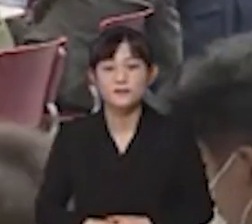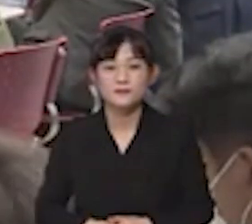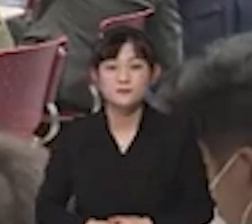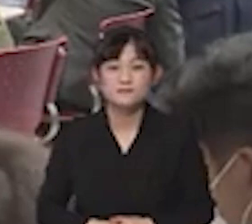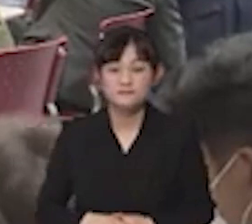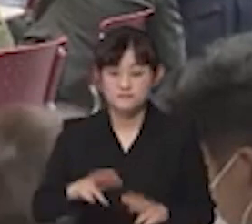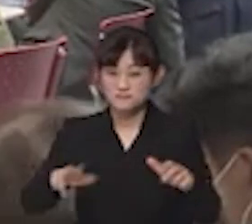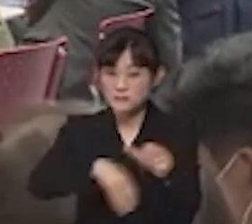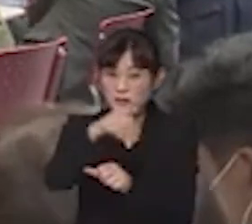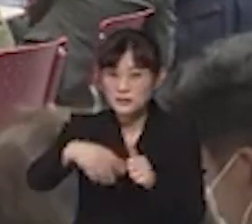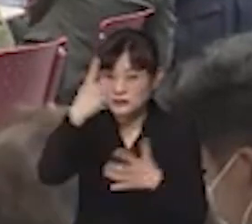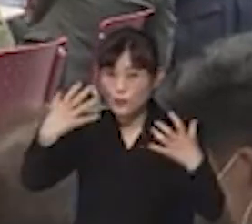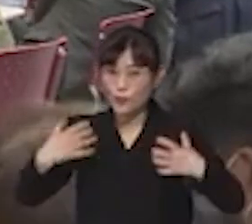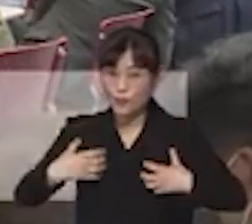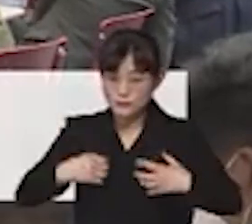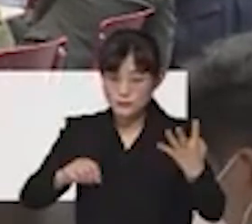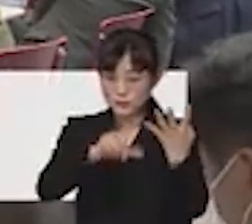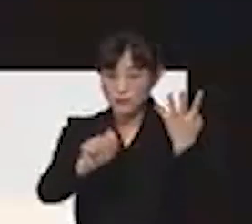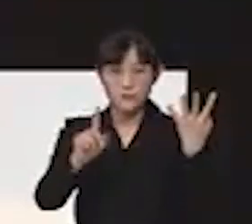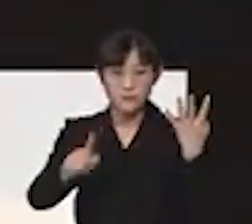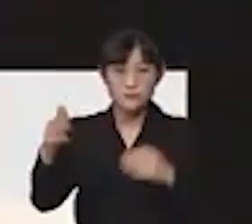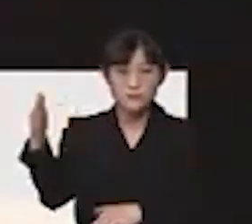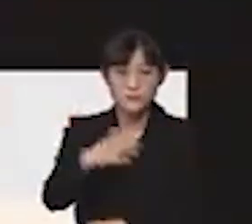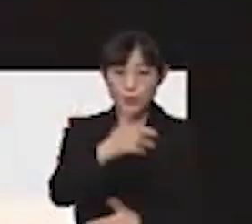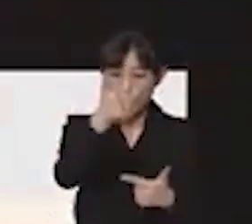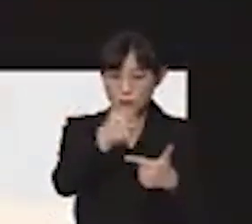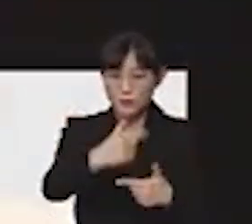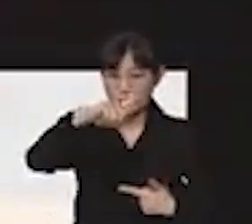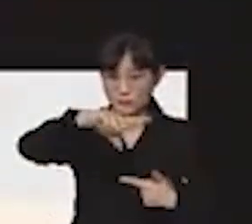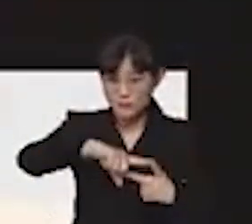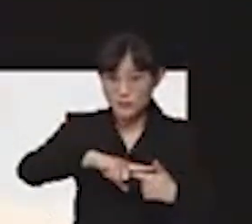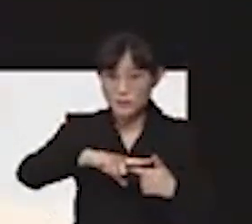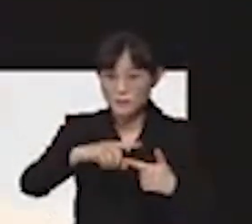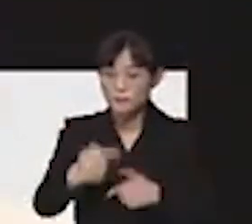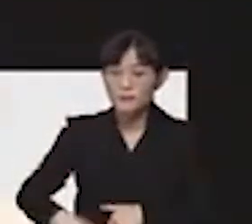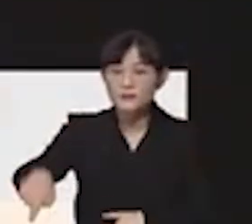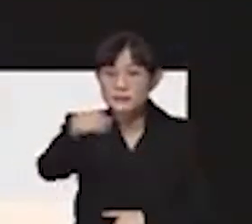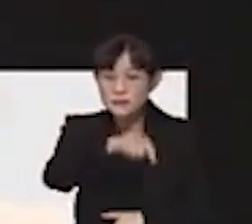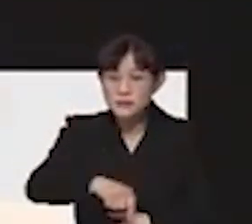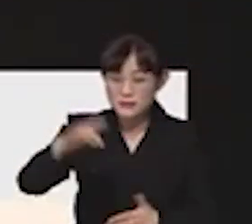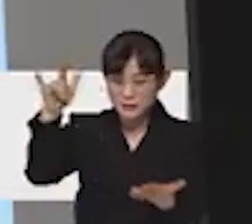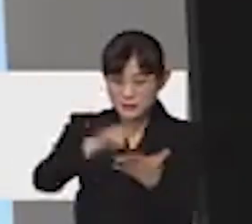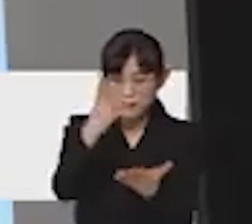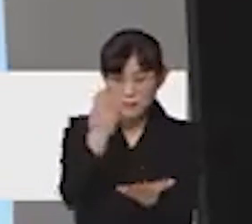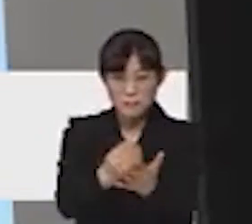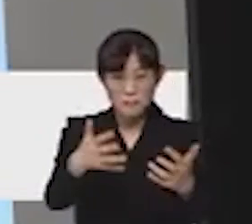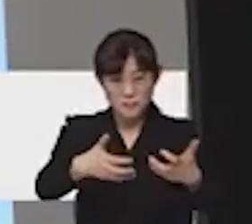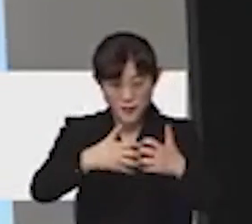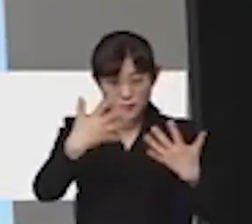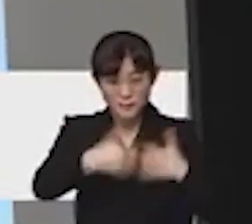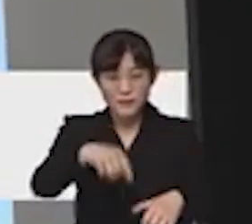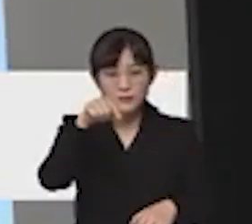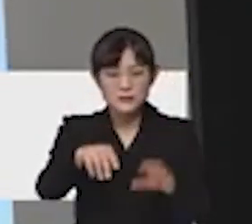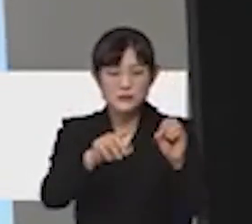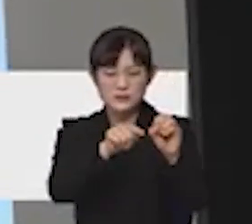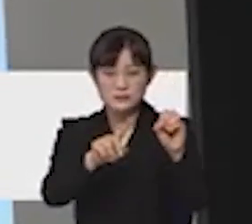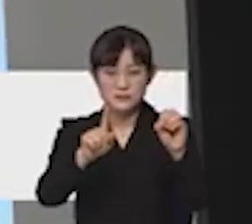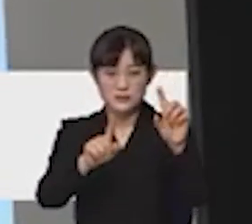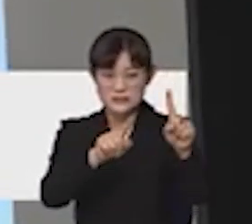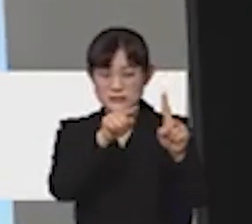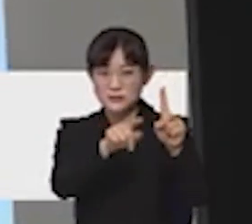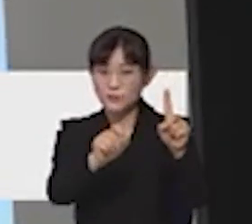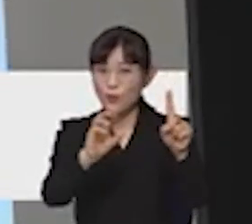이런 상황에서 정부는 다음 달 1일부터 호남과 경남 지역의 태양광 설비들에 대해 최대